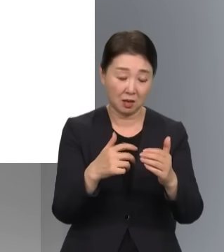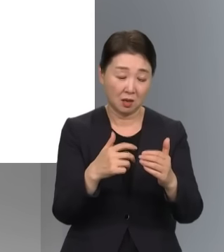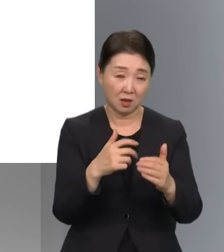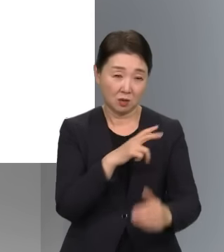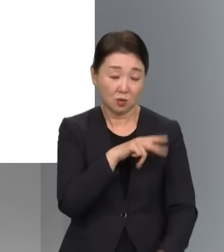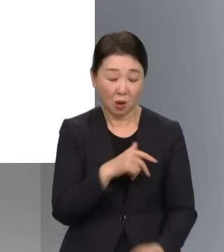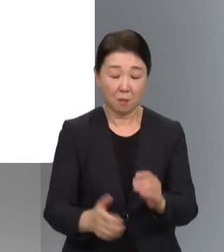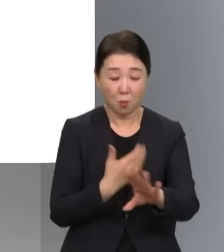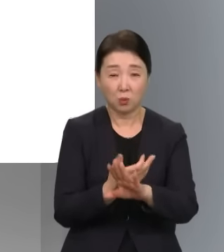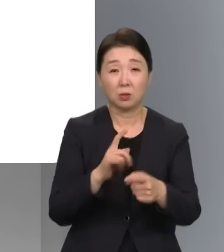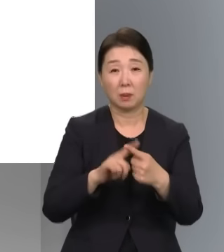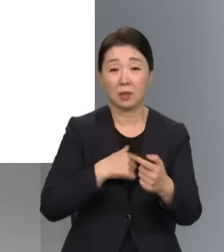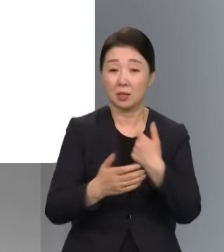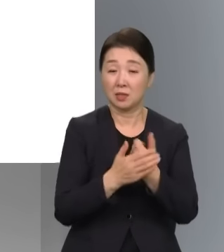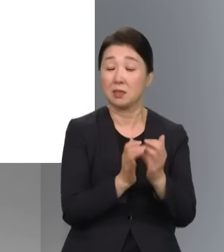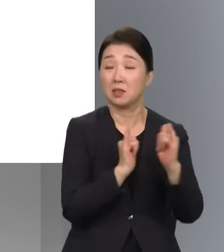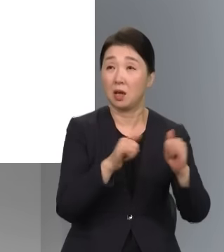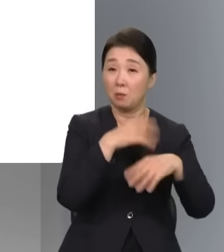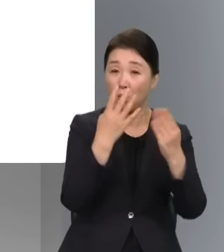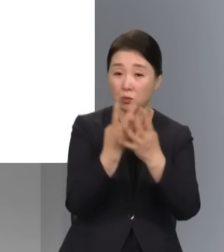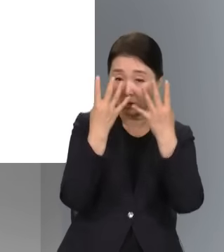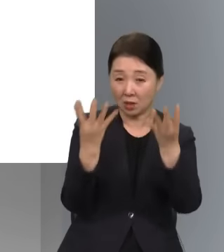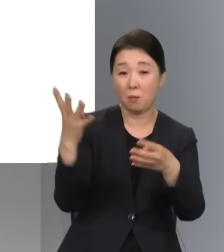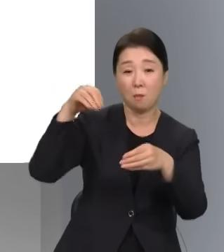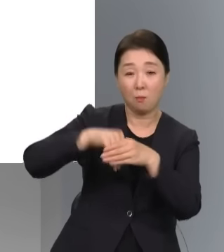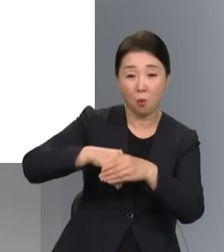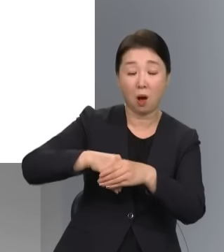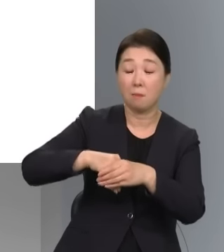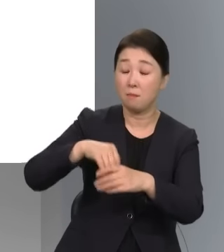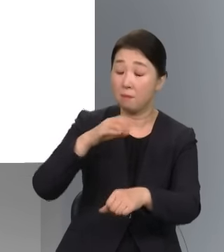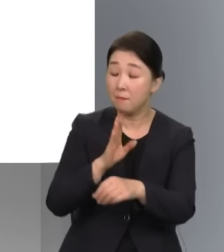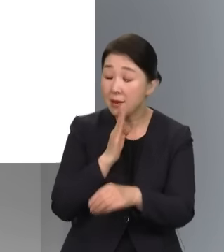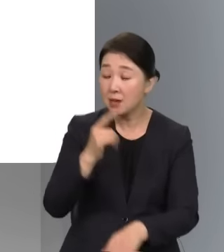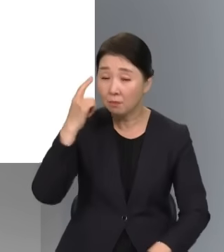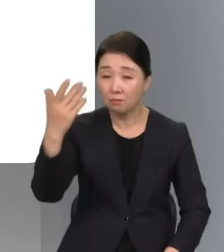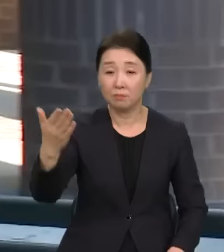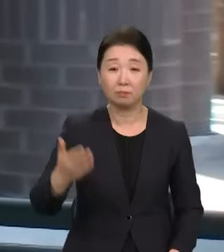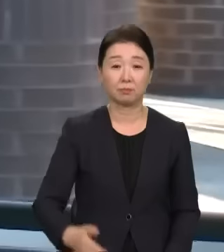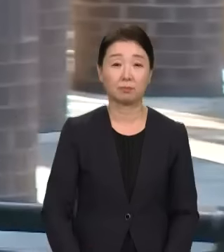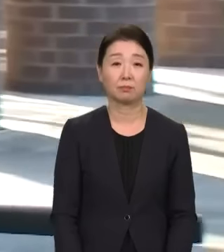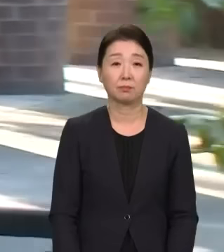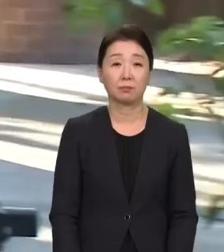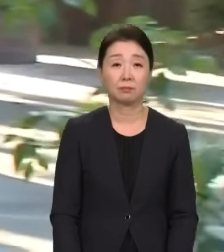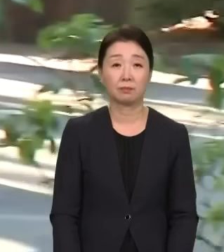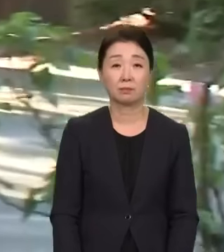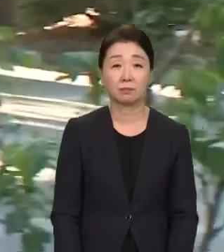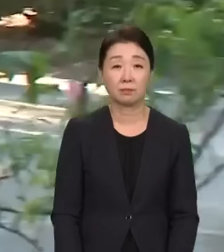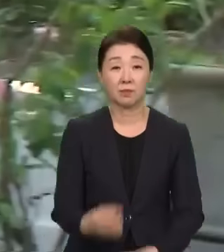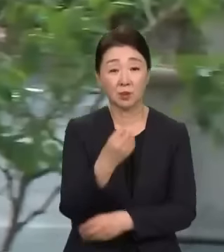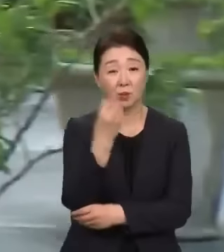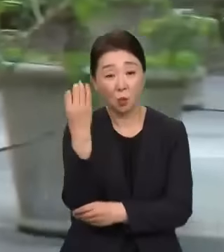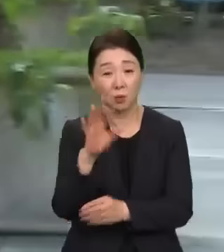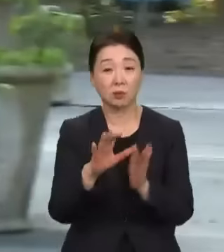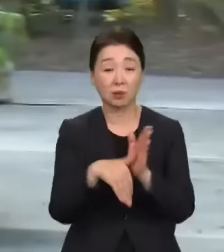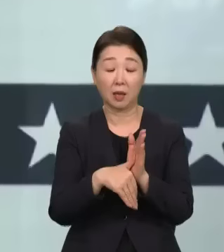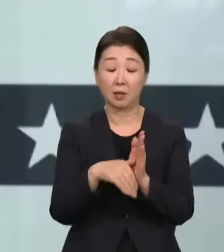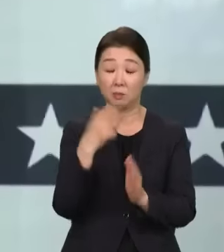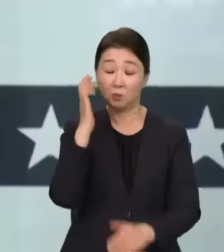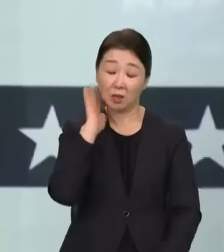수감된 자신의 지지자들도 사면 대상에 포함되어 있느냐고 반문했습니다. 현지 언론은 바이든의 사면